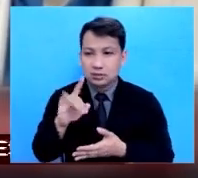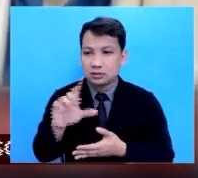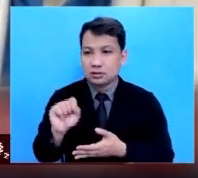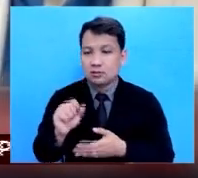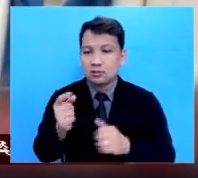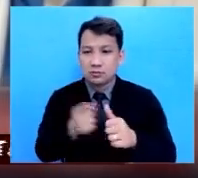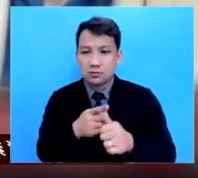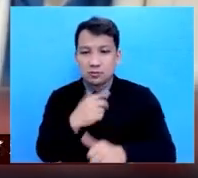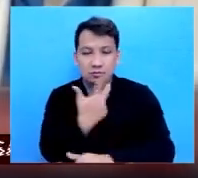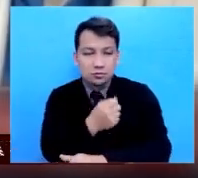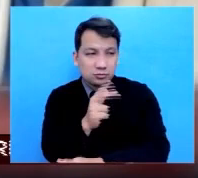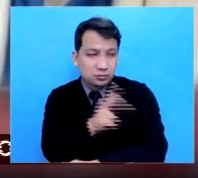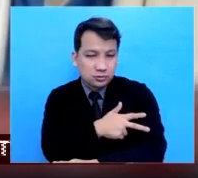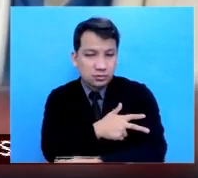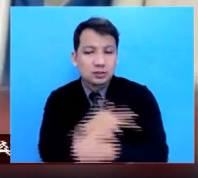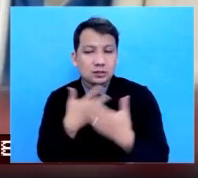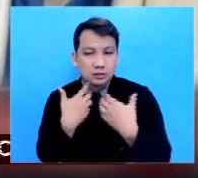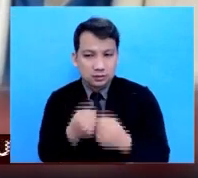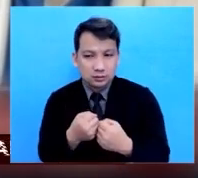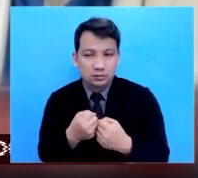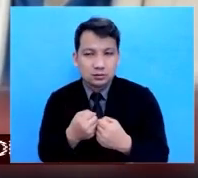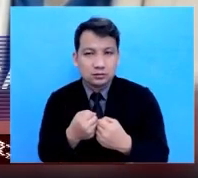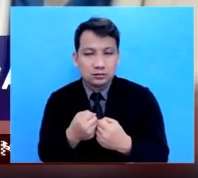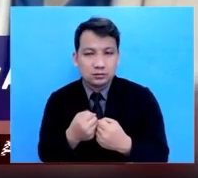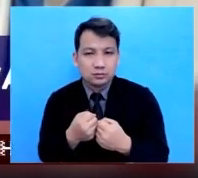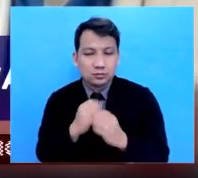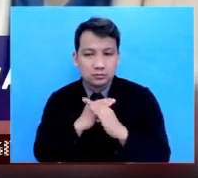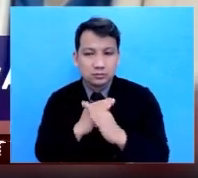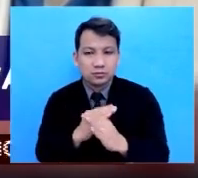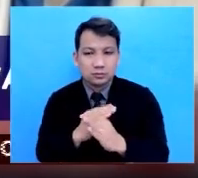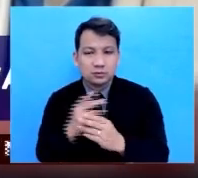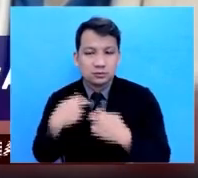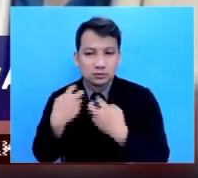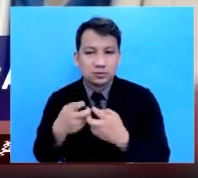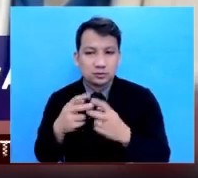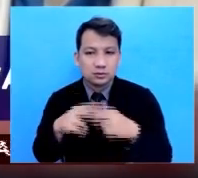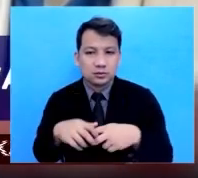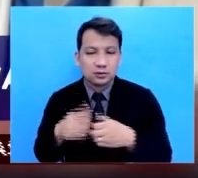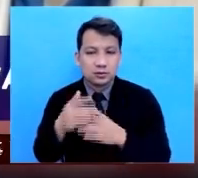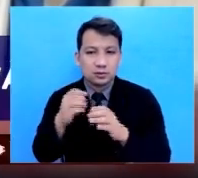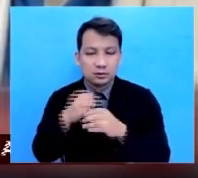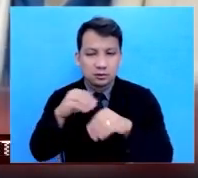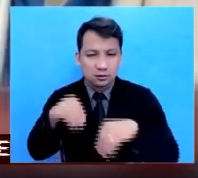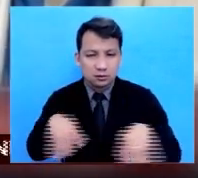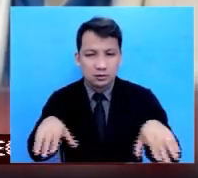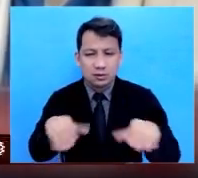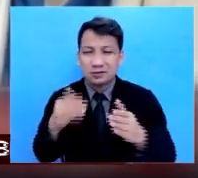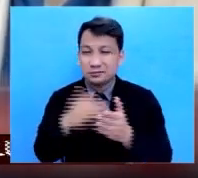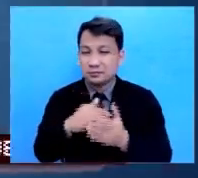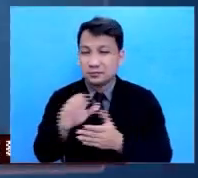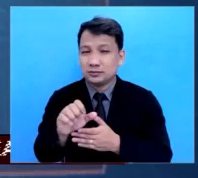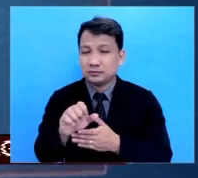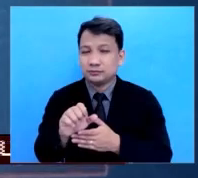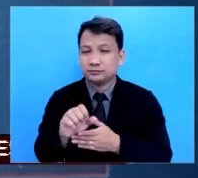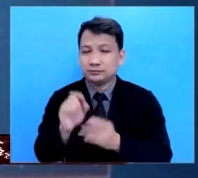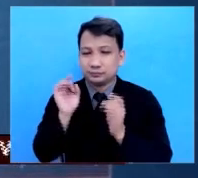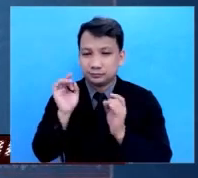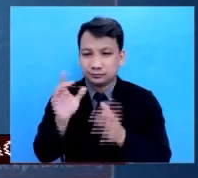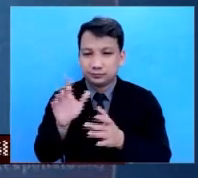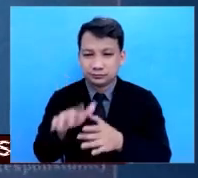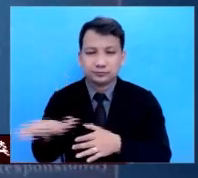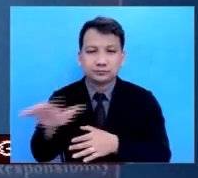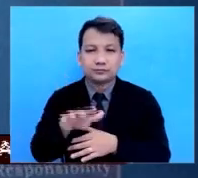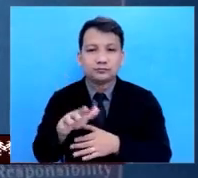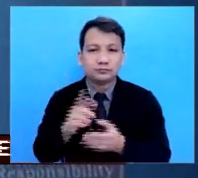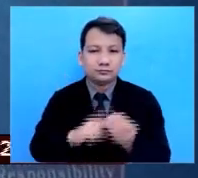third dose, malaki ang chance natin ng protection even with this mga sub-variant, no? Especially against severe disease. Base naman